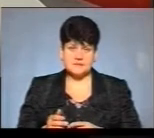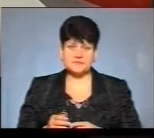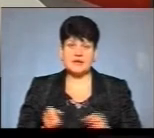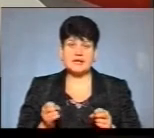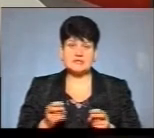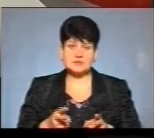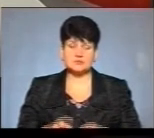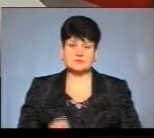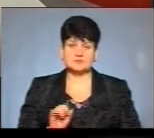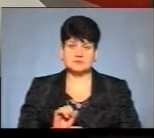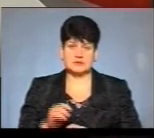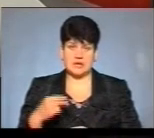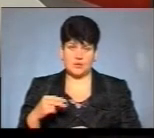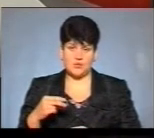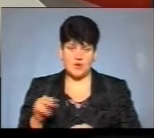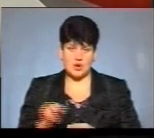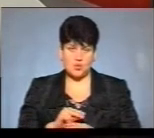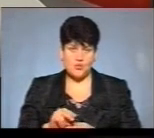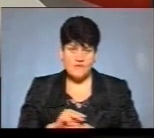ризикують перервати лікування. Тому